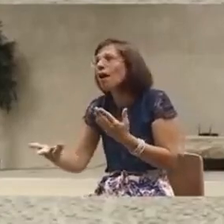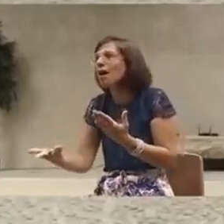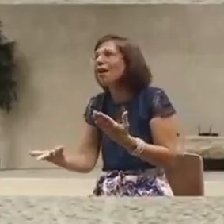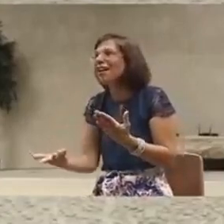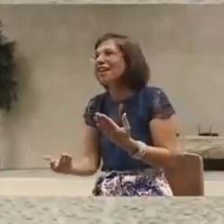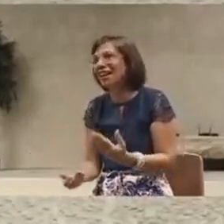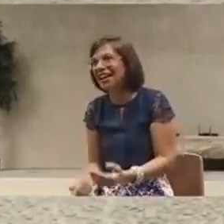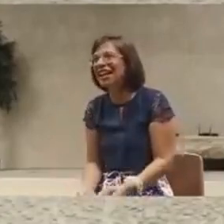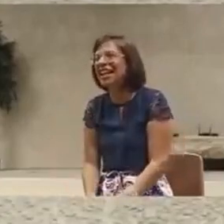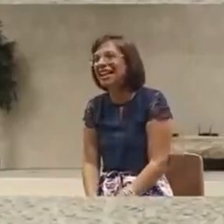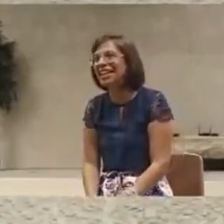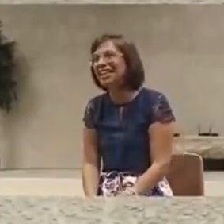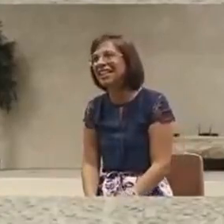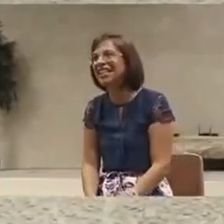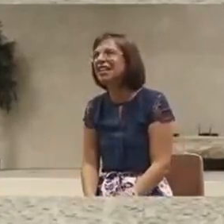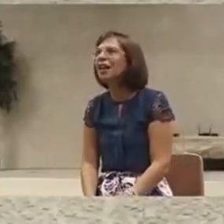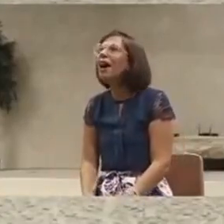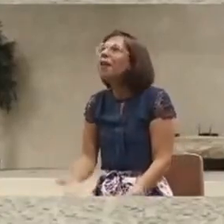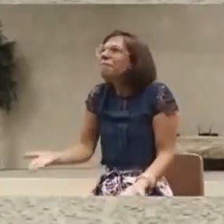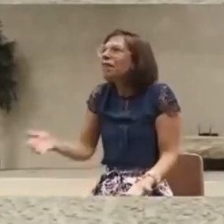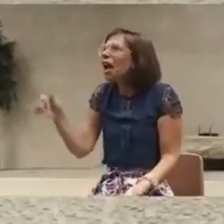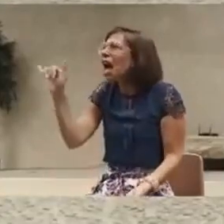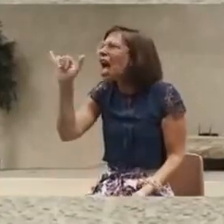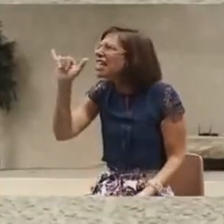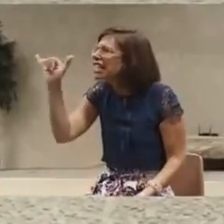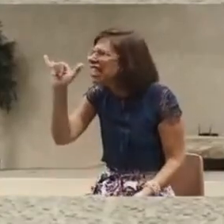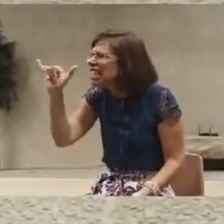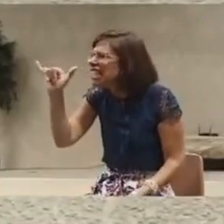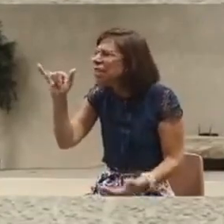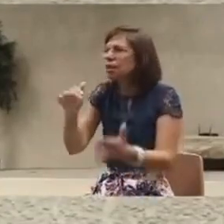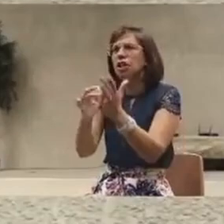Qui a amené Jésus dans le désert pour être tenté?